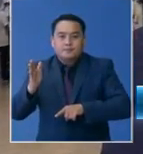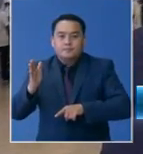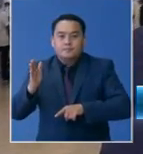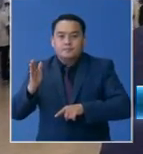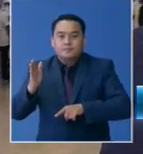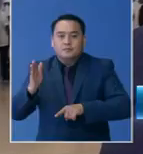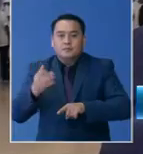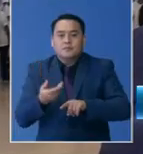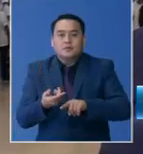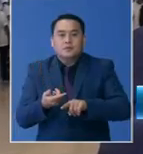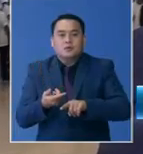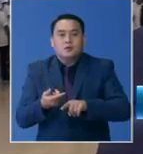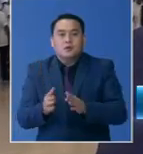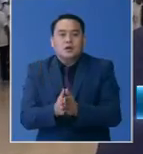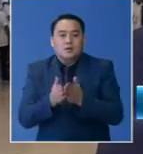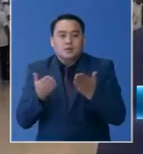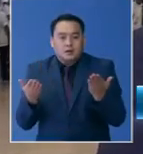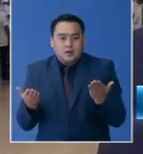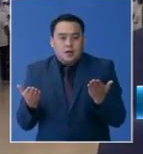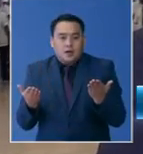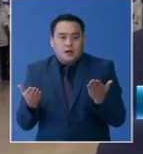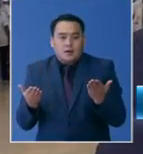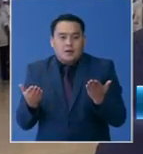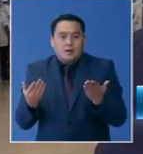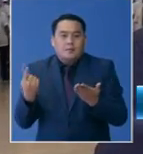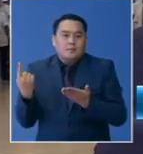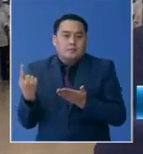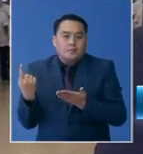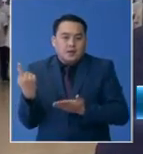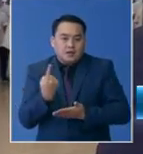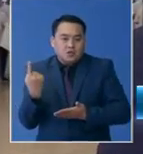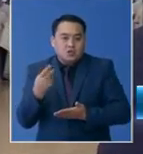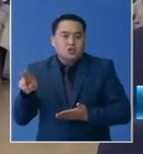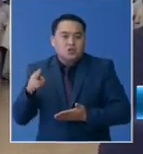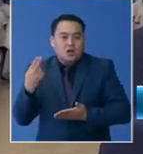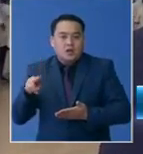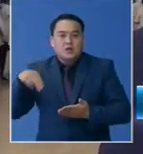соны бұл кітабы тағы бірінші жел 90-да